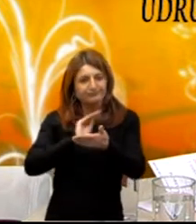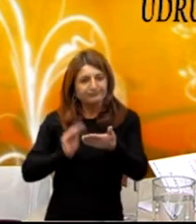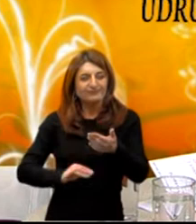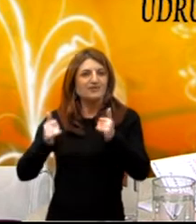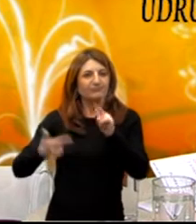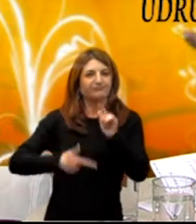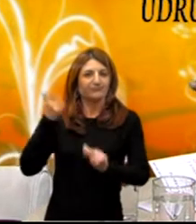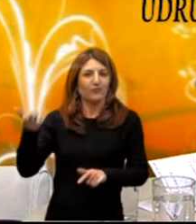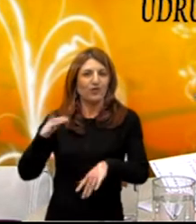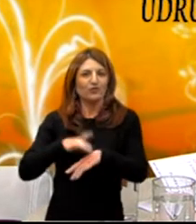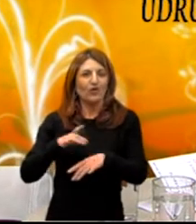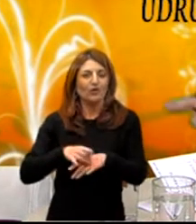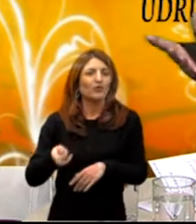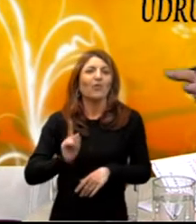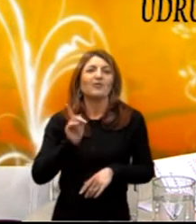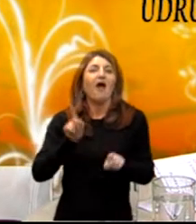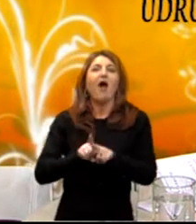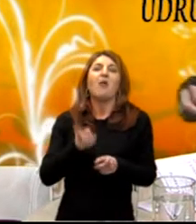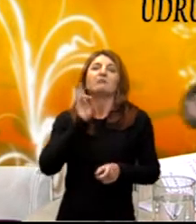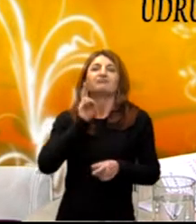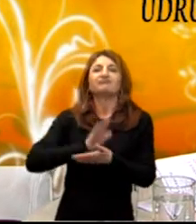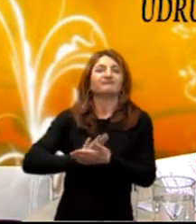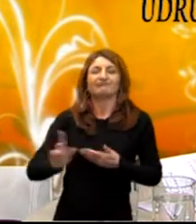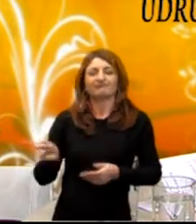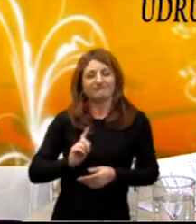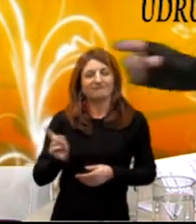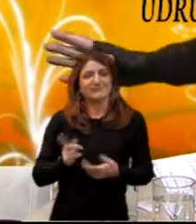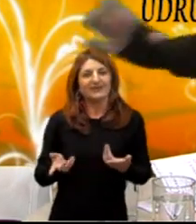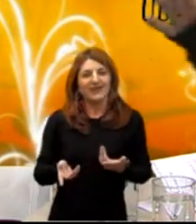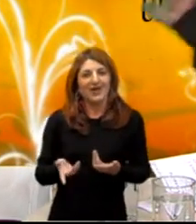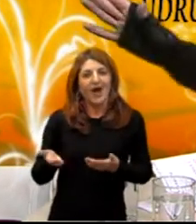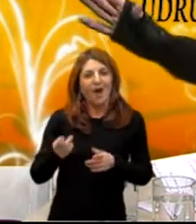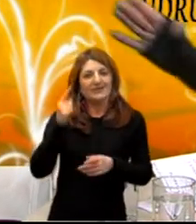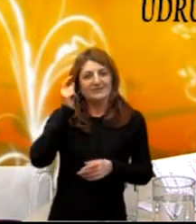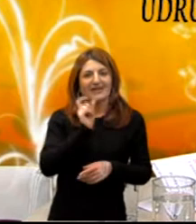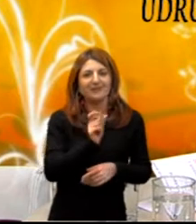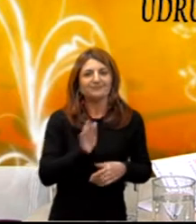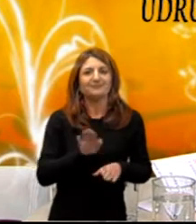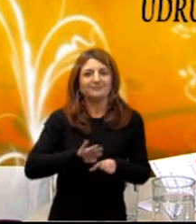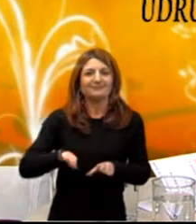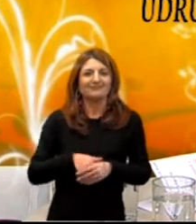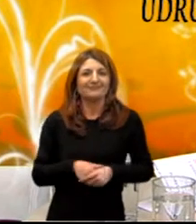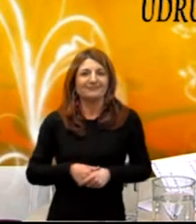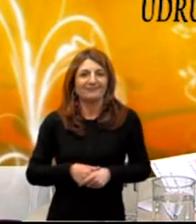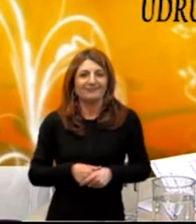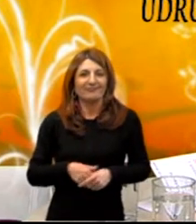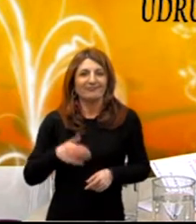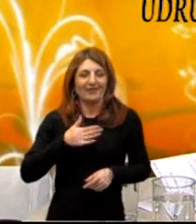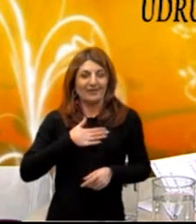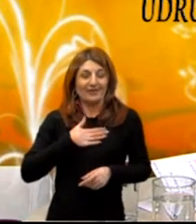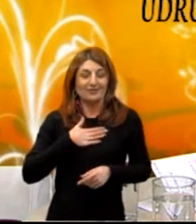postao doktor znanosti. Nije to tako samo, znate, dobiti pred znak, ali to ćemo malo poslije. I